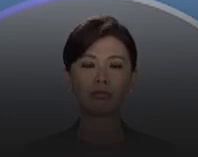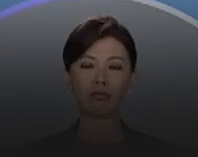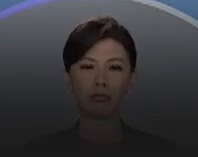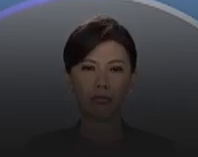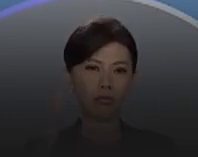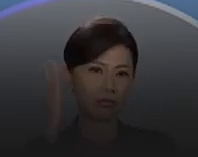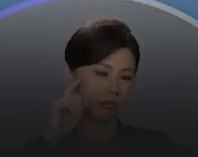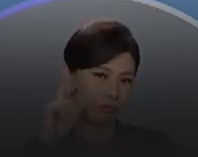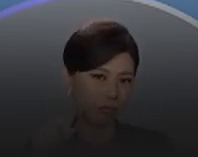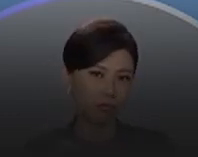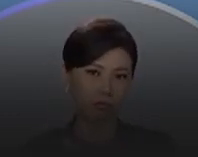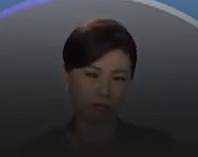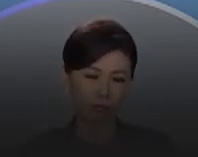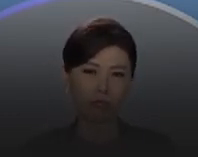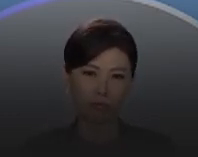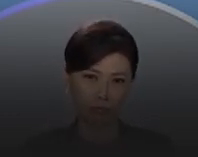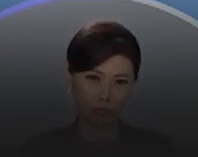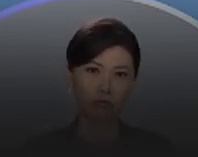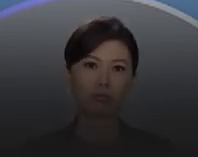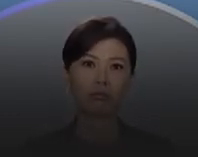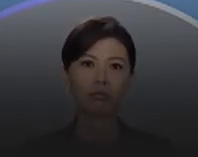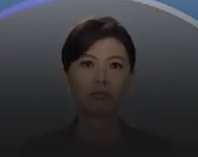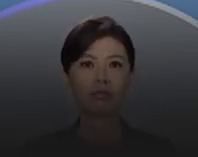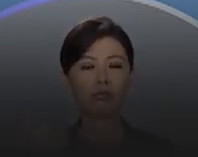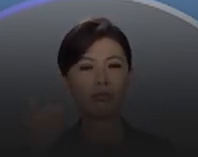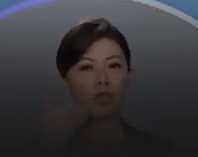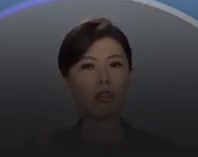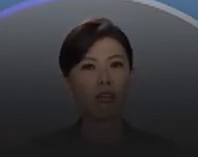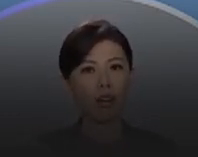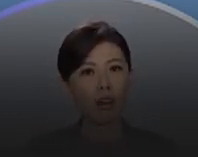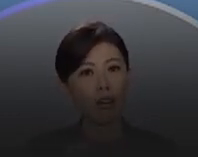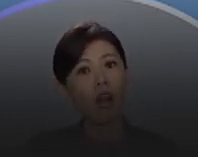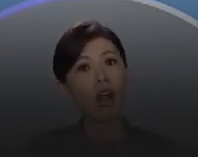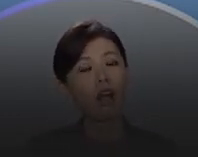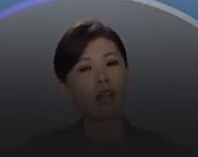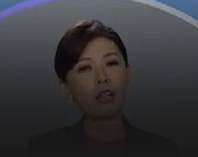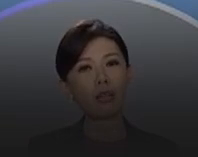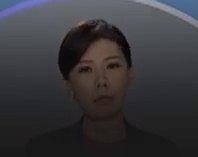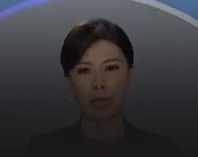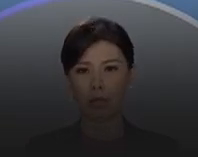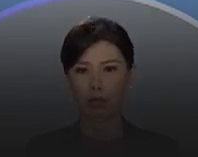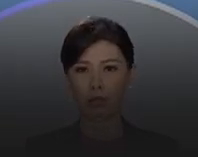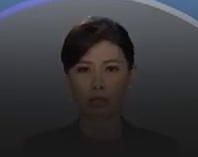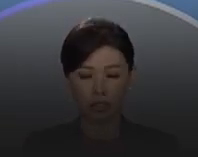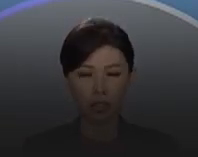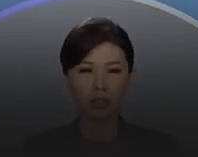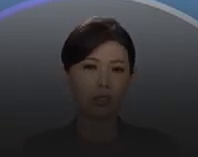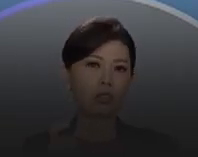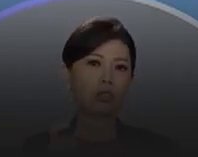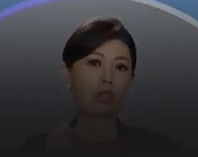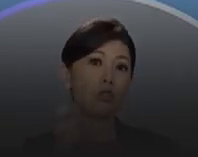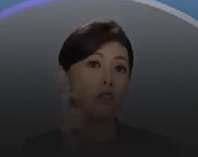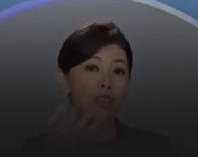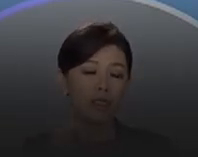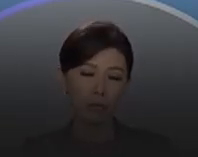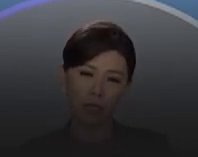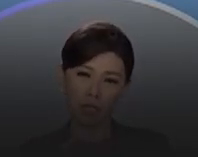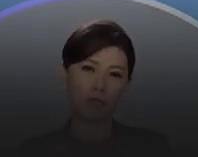策非常符合劳工权益，如果放无薪假保证收 60% 的工资保护劳